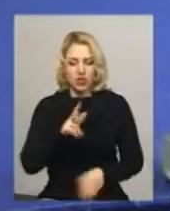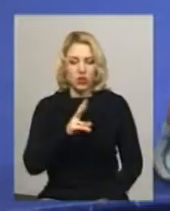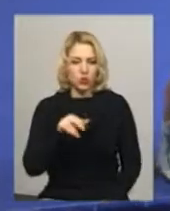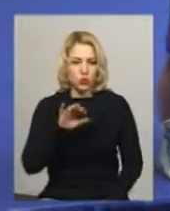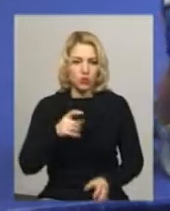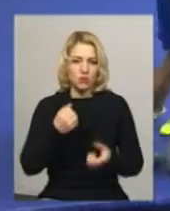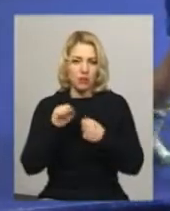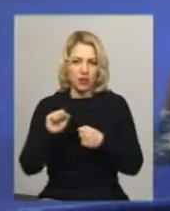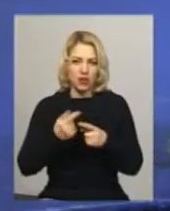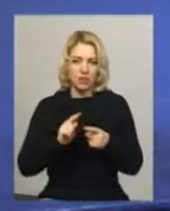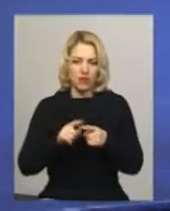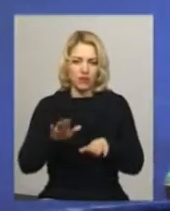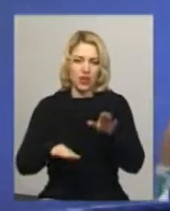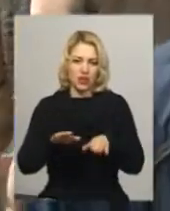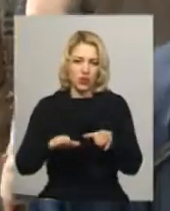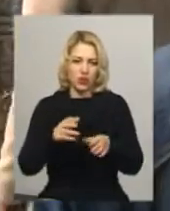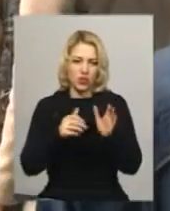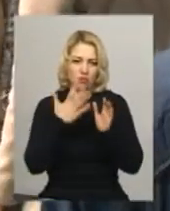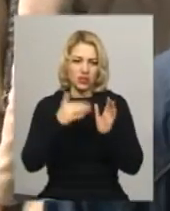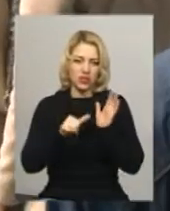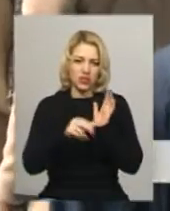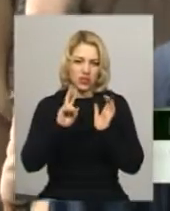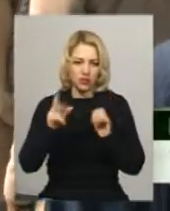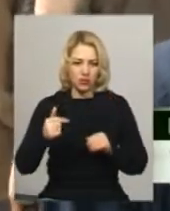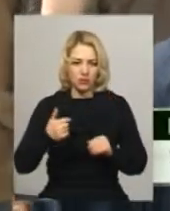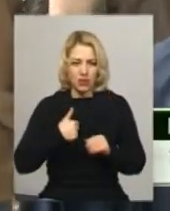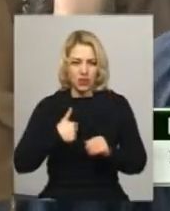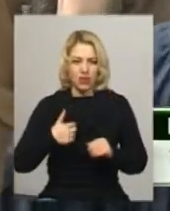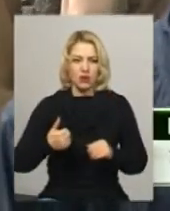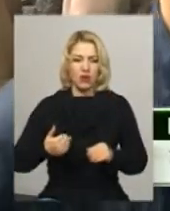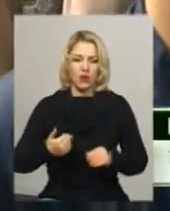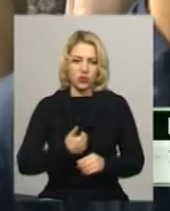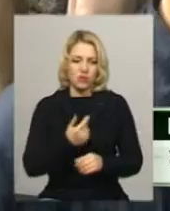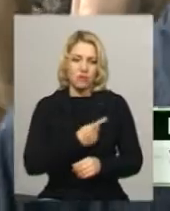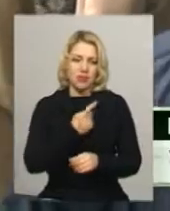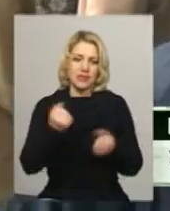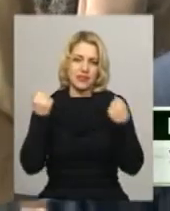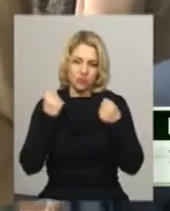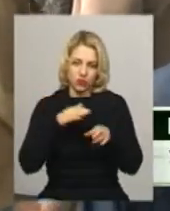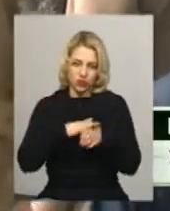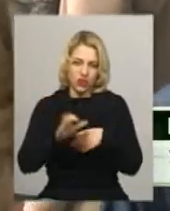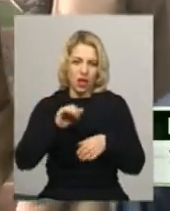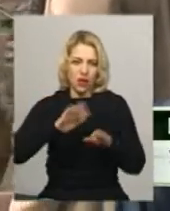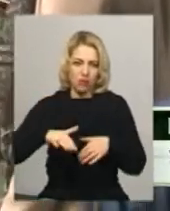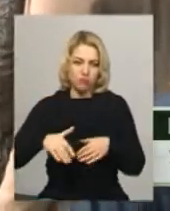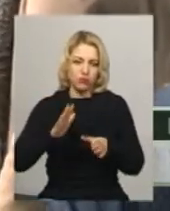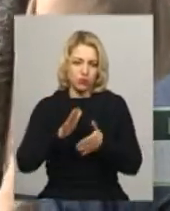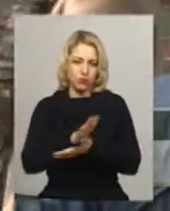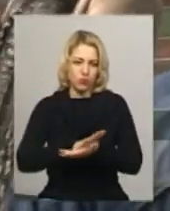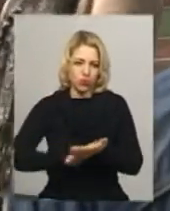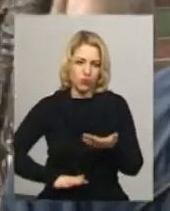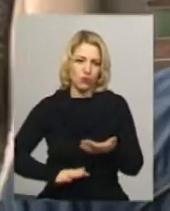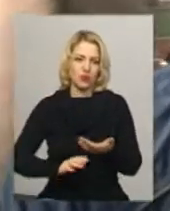першому бої в категорії 56 кілограмів. Моя ціль для початку – виконати майстра спорту, ну а потім далі буду